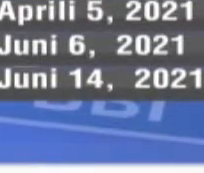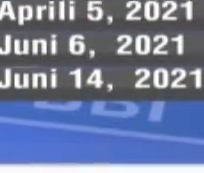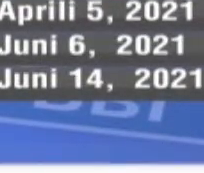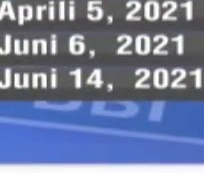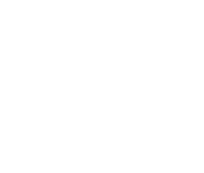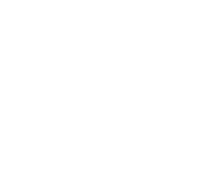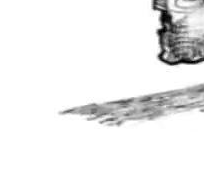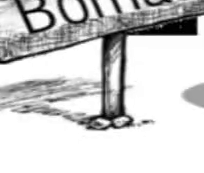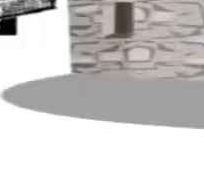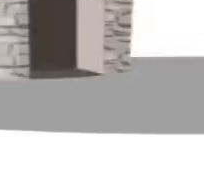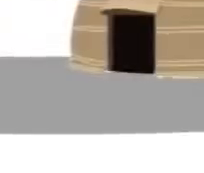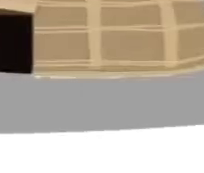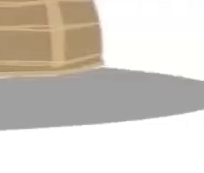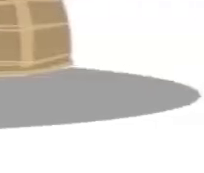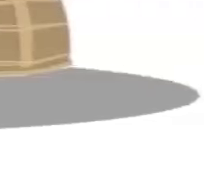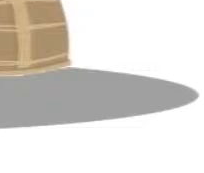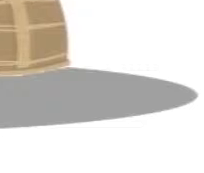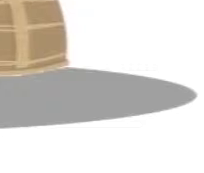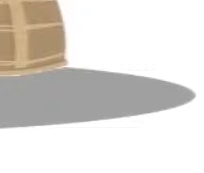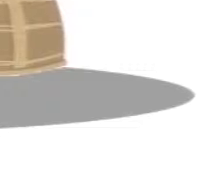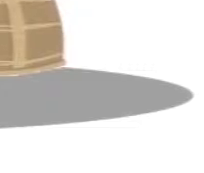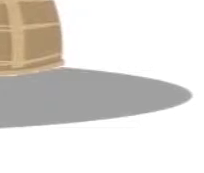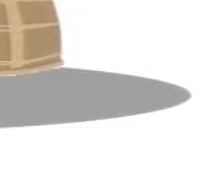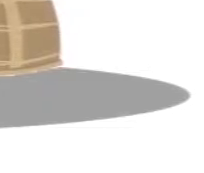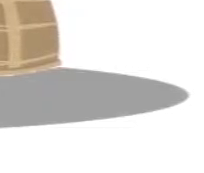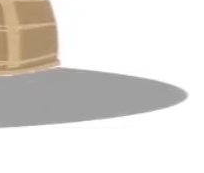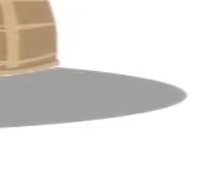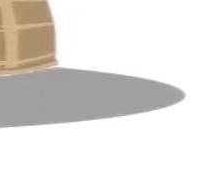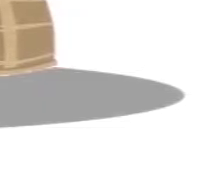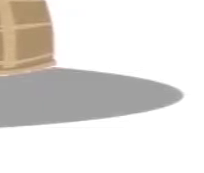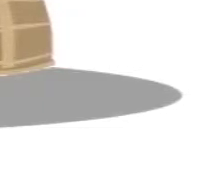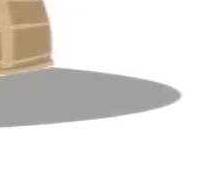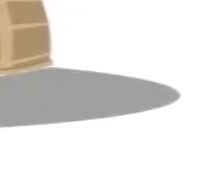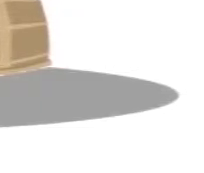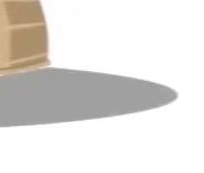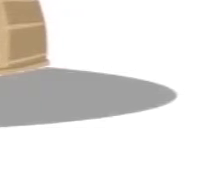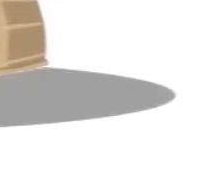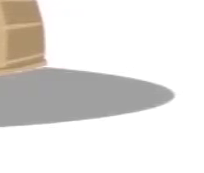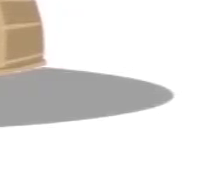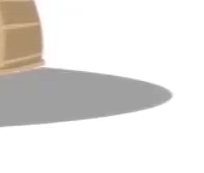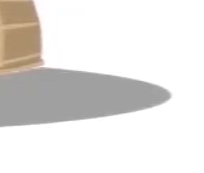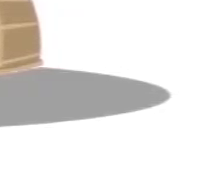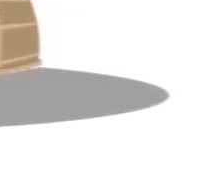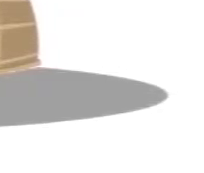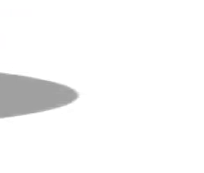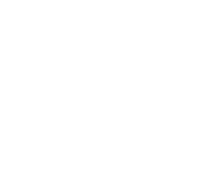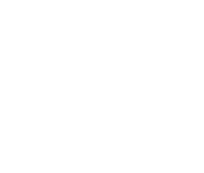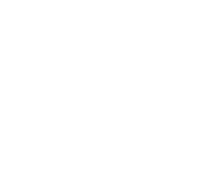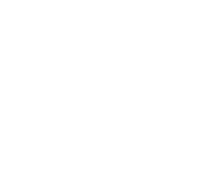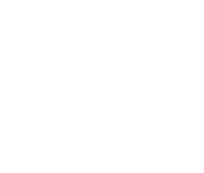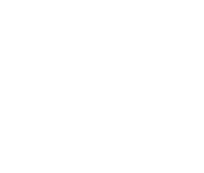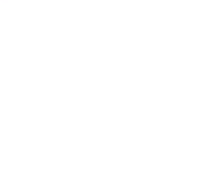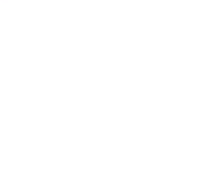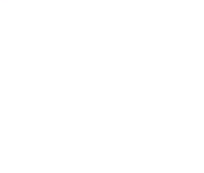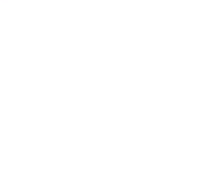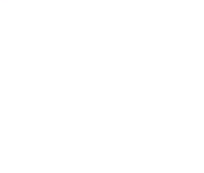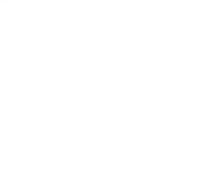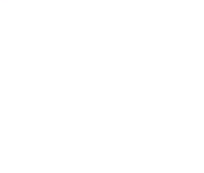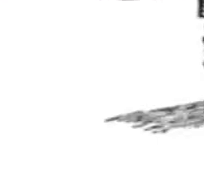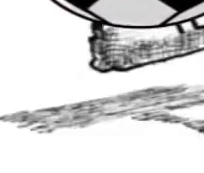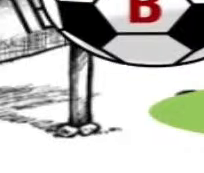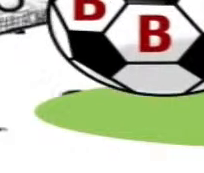kawa. Baada ya kongamano la pili kufanyika Bomas, saini zilikusanywa na kisha kukabidhiwa